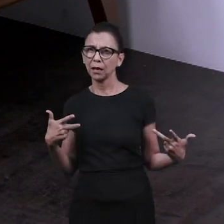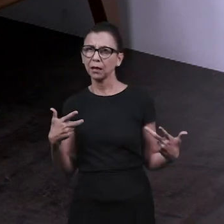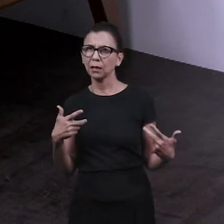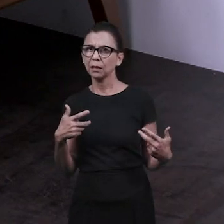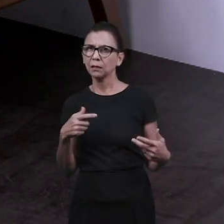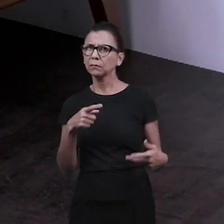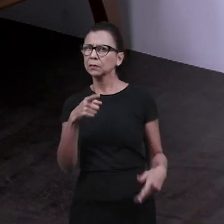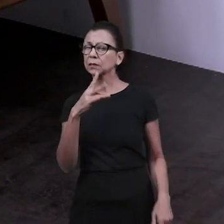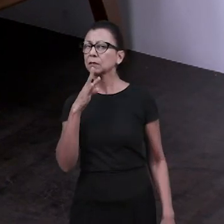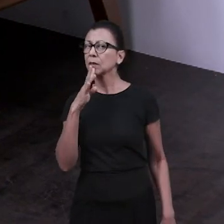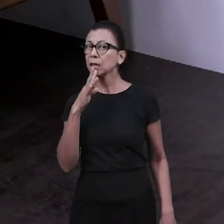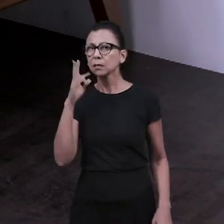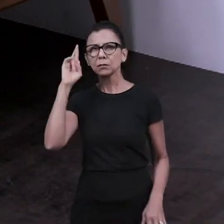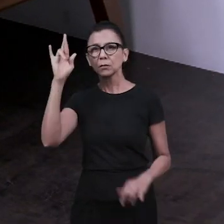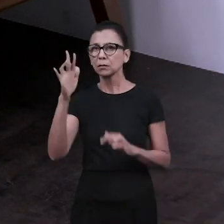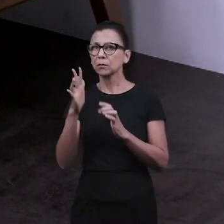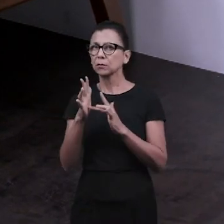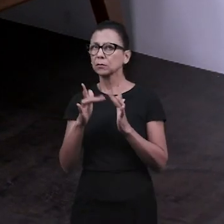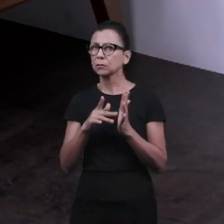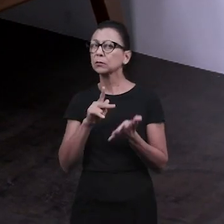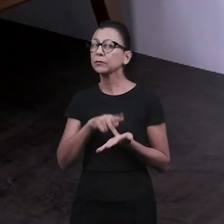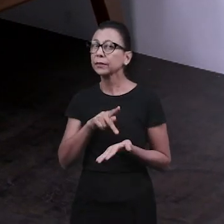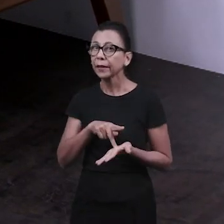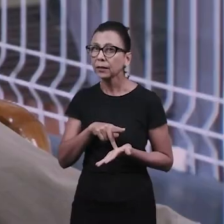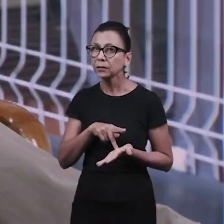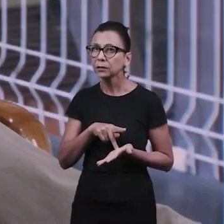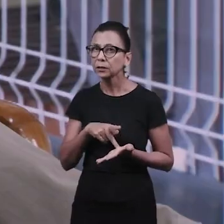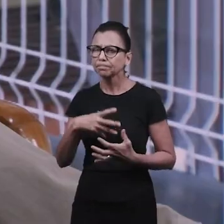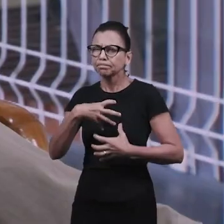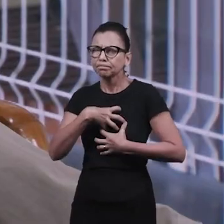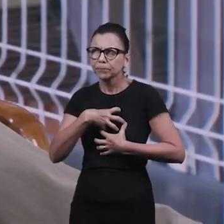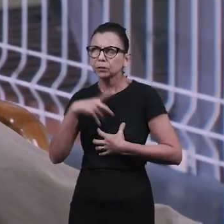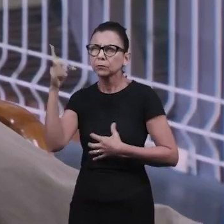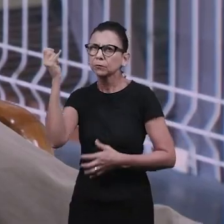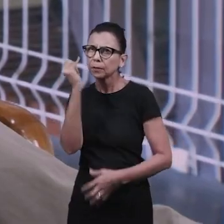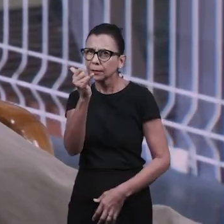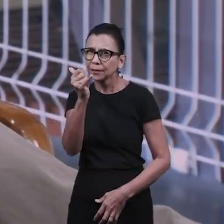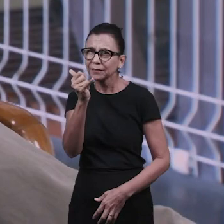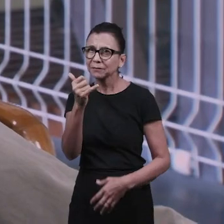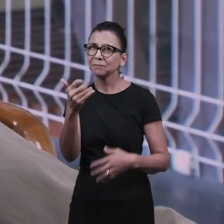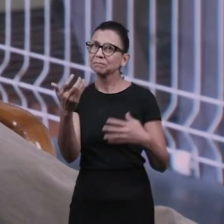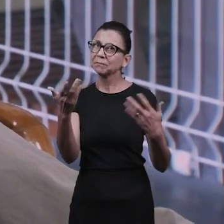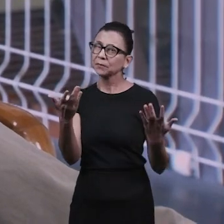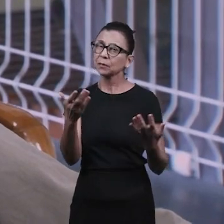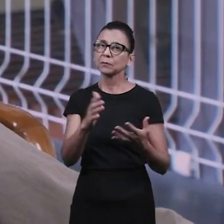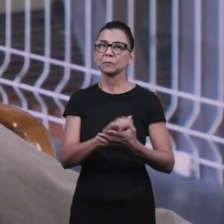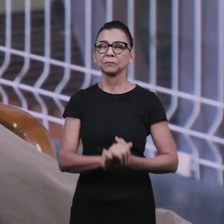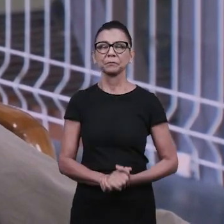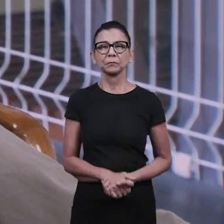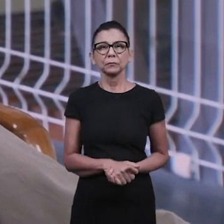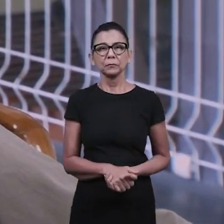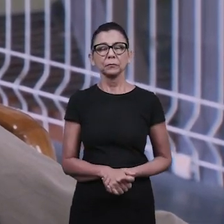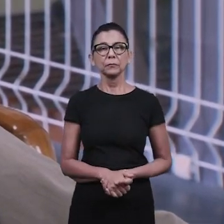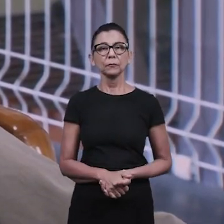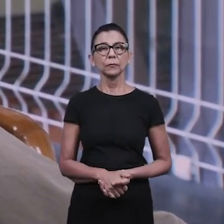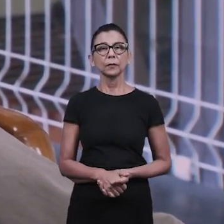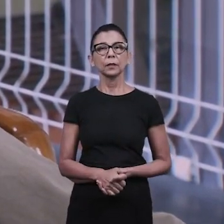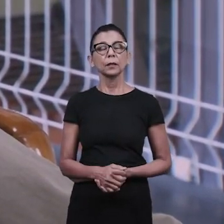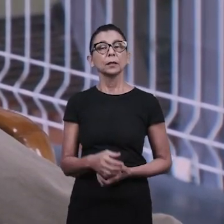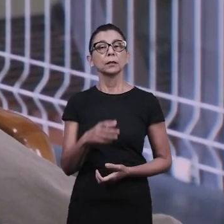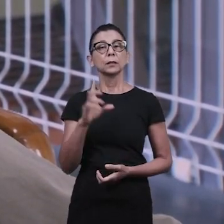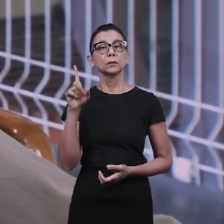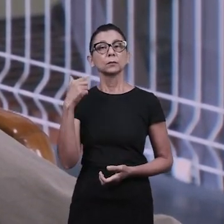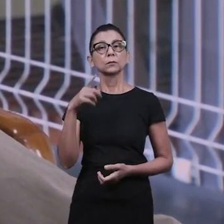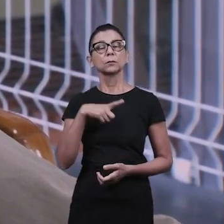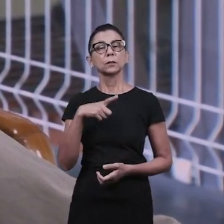la question, vous connaissez le Seigneur véritablement, vous avez entendu sa voix. Je veux vous dire que nous avons un canal direct pour vous répondre.